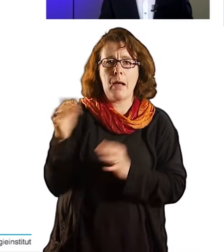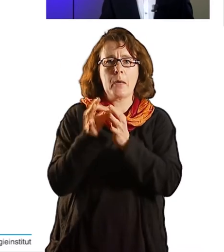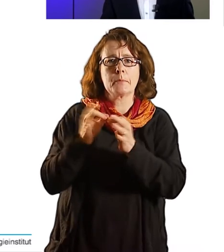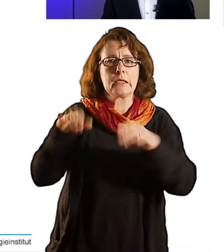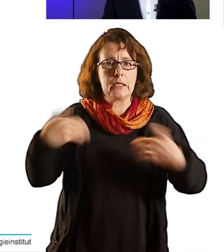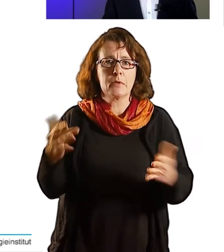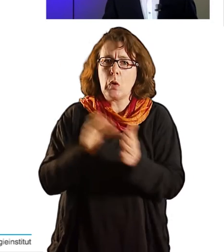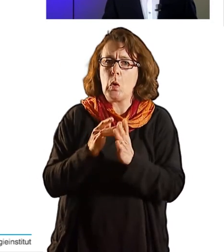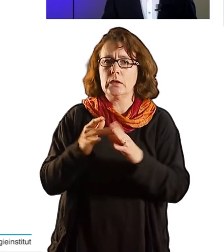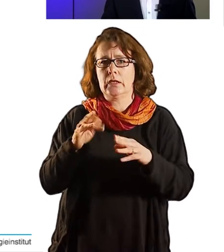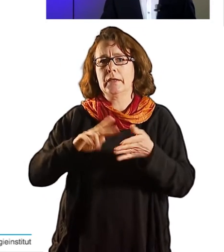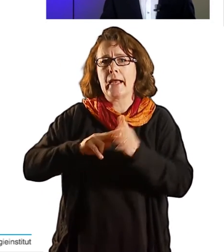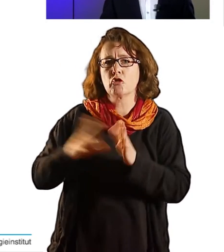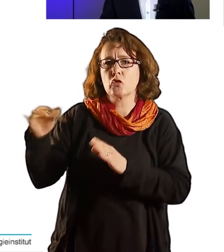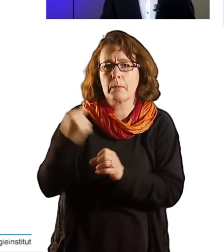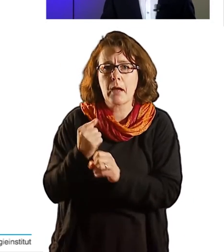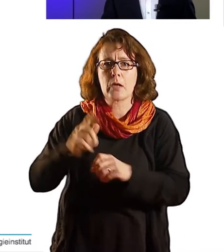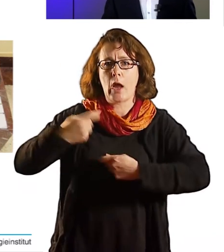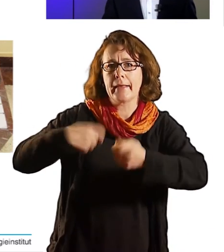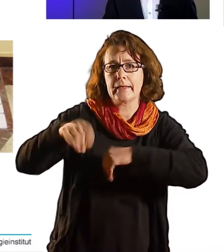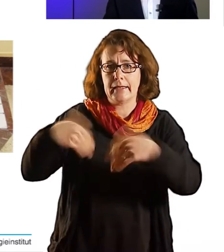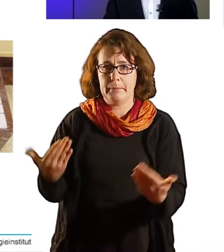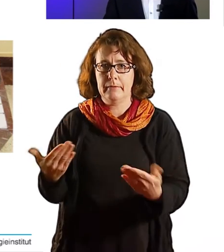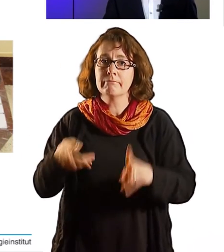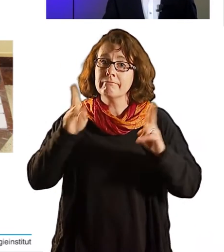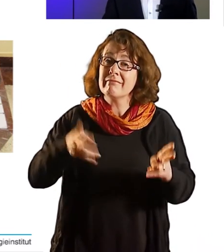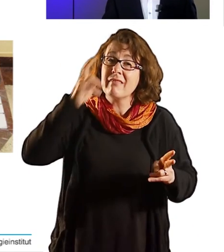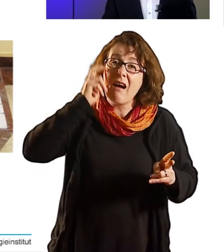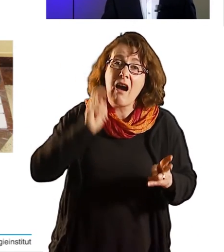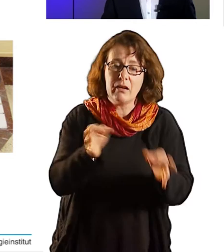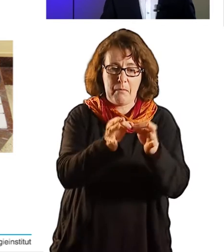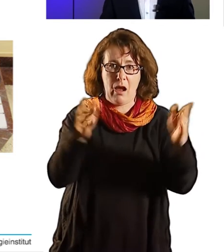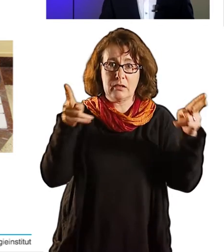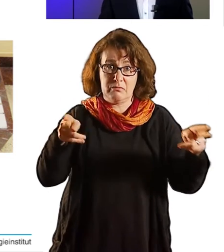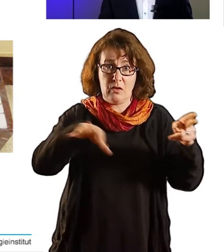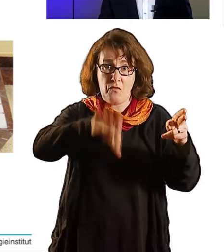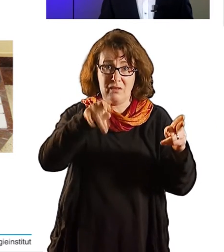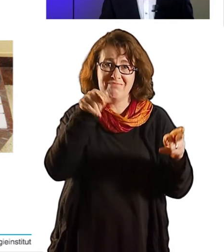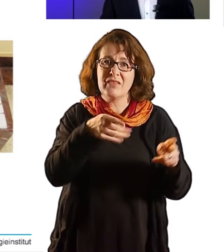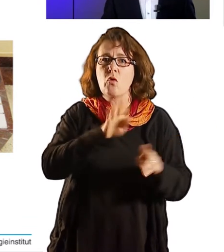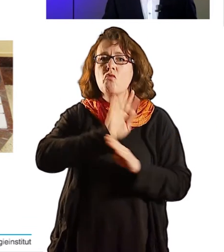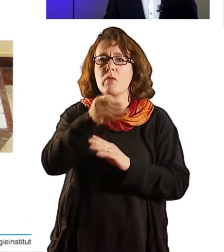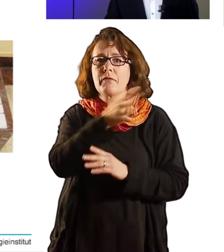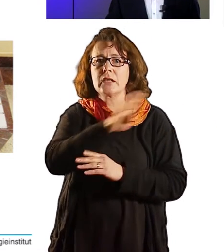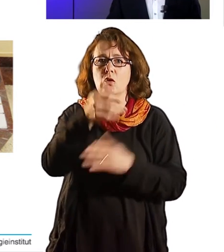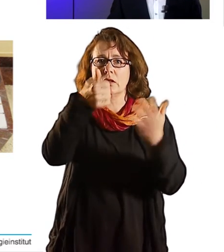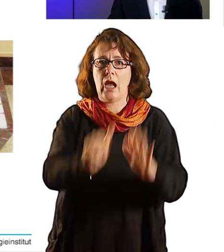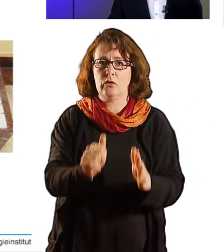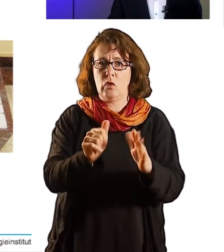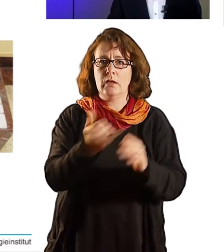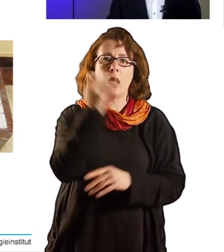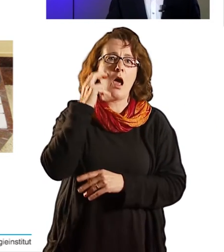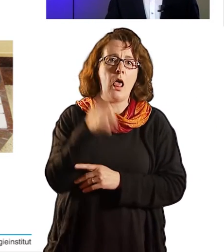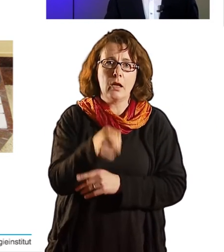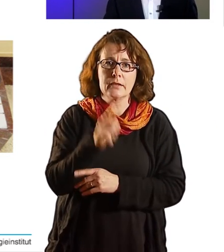Zusammenarbeit existieren. Bei dem ältesten bekannten Referenzmaß handelt es sich um einen Längenmaßstab, die über 4600 Jahre alte Nippur-Elle